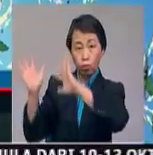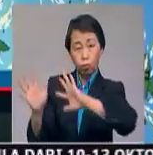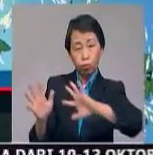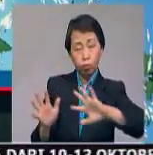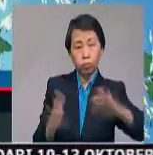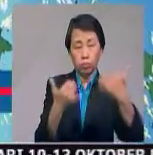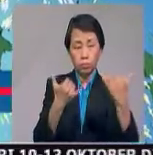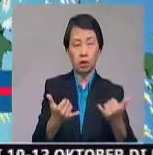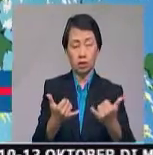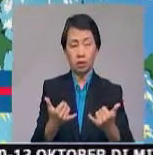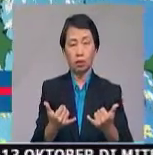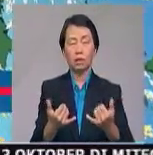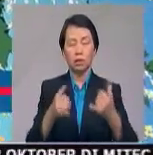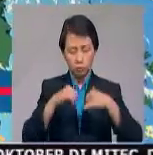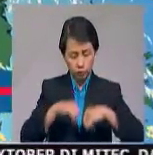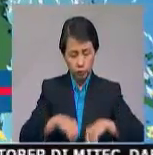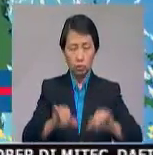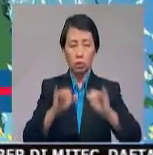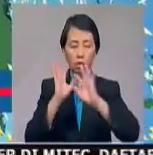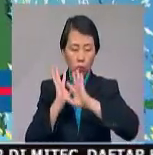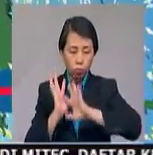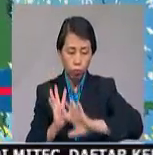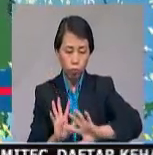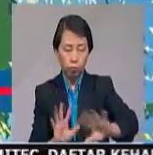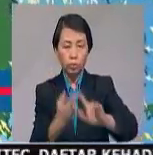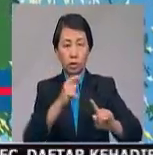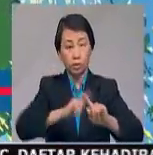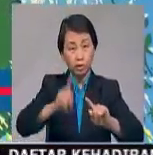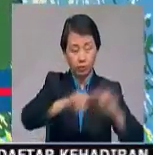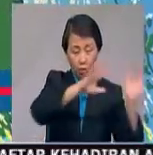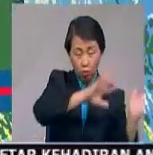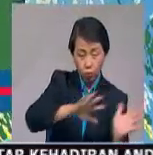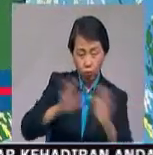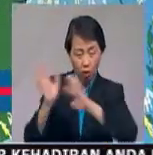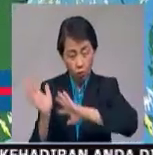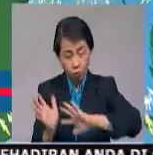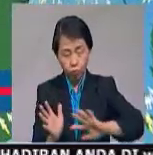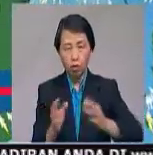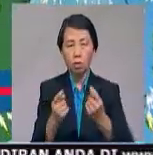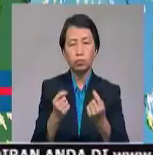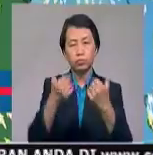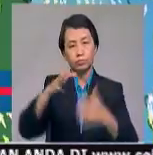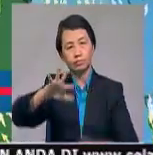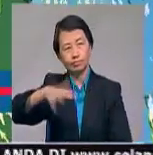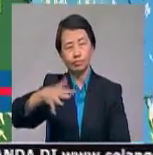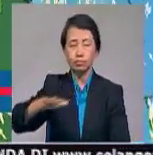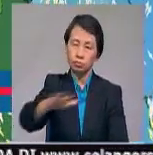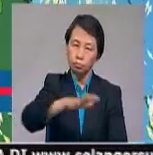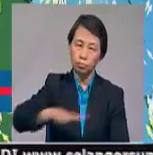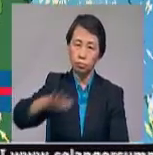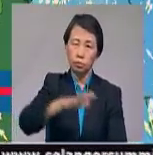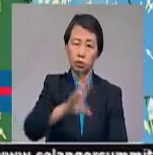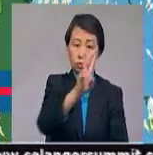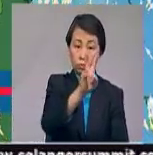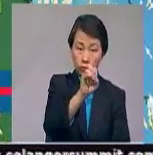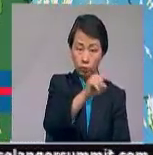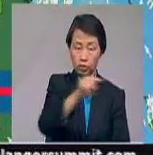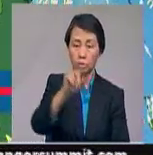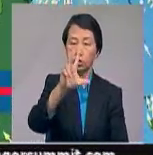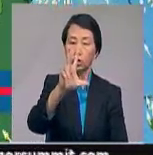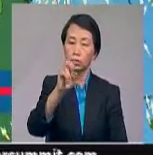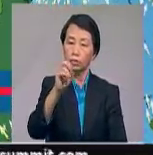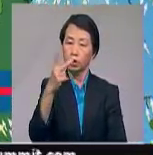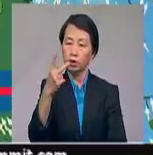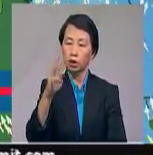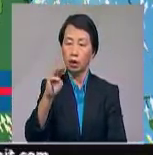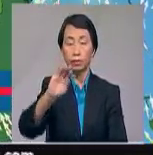mana angin ketika ini masih lagi bertiup dari pelbagai hala dengan kelajuan yang agak sederhana sekitar 20 hingga 30 km